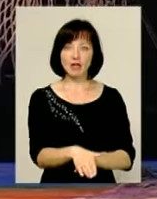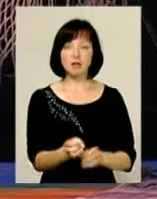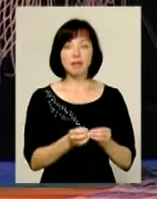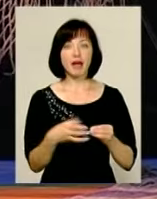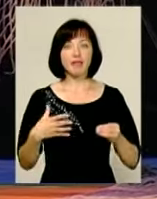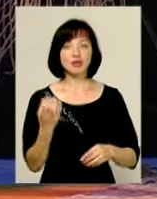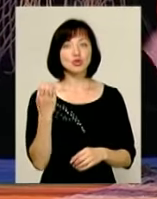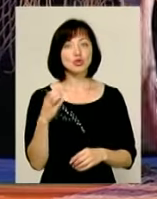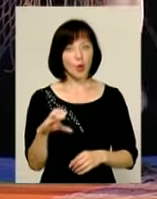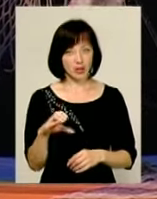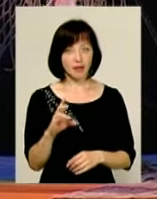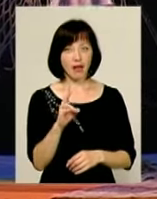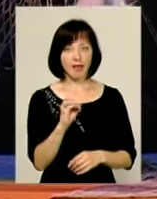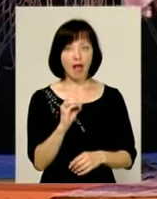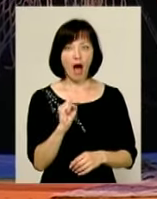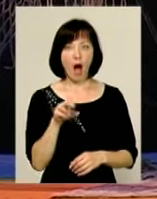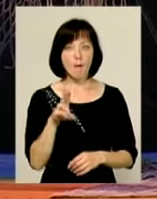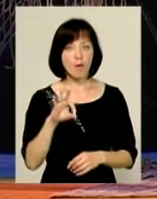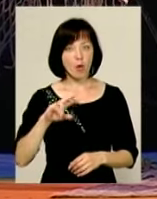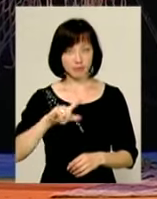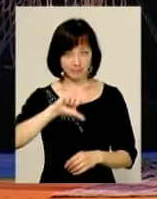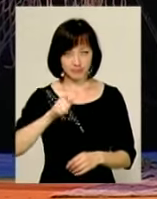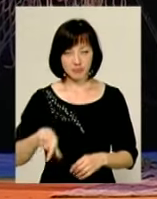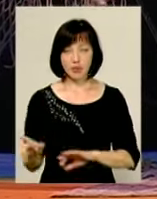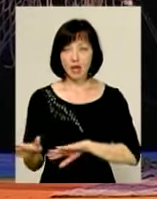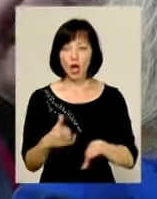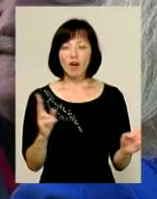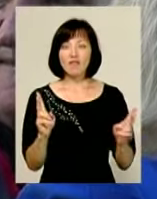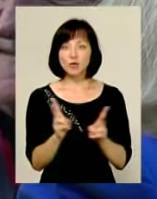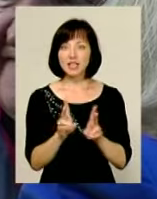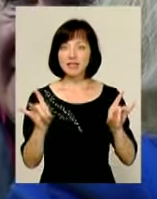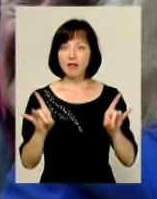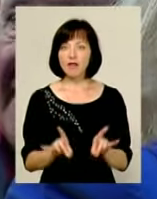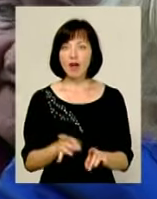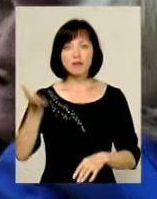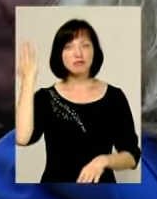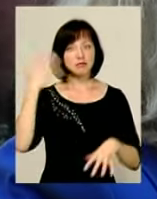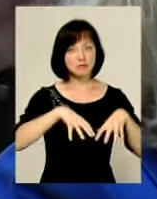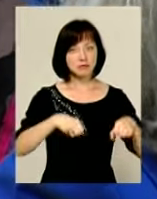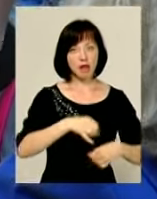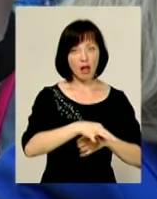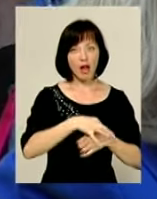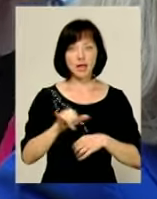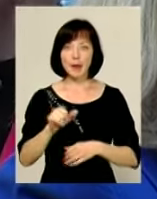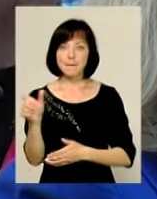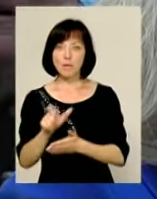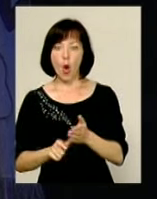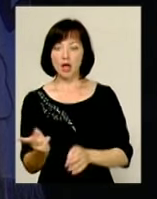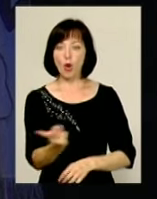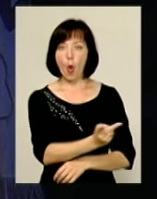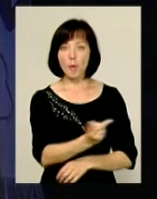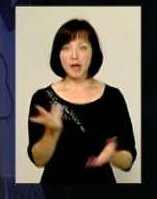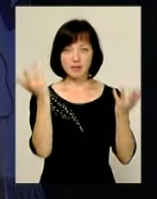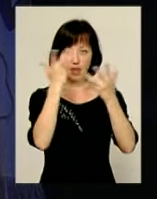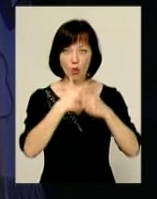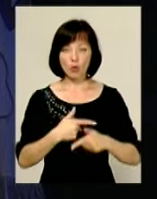у X столітті в Неаполі. У таверні зустрілись тогочасний можновладець Кат і поет. Обидва